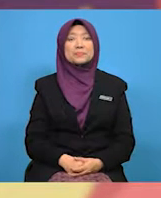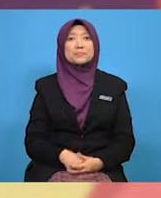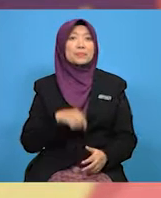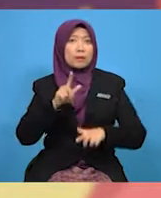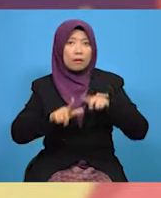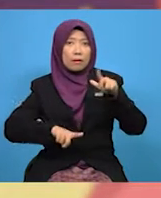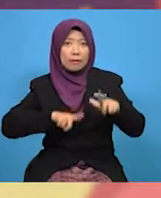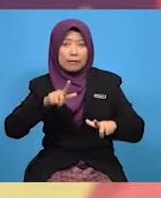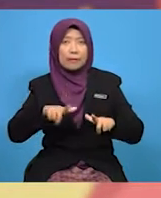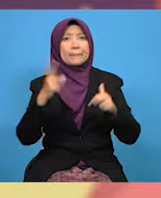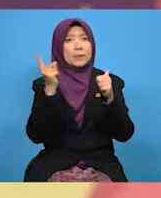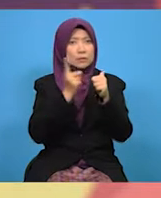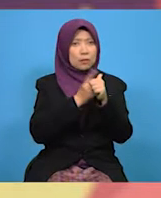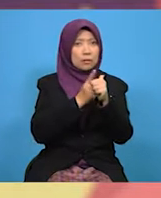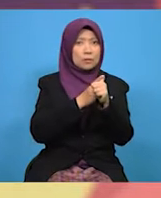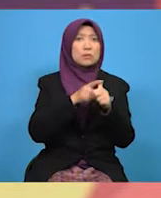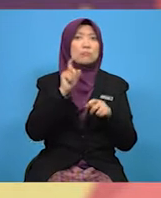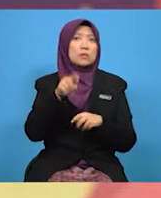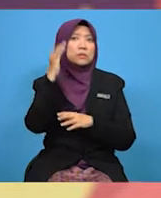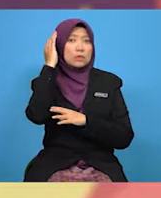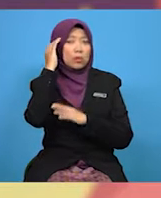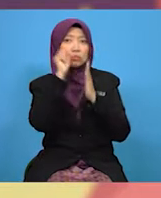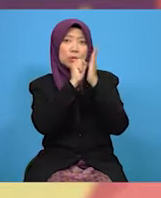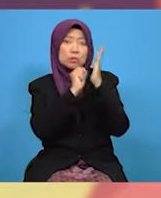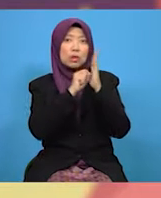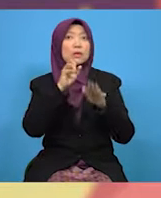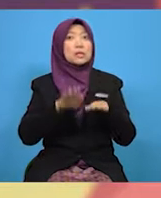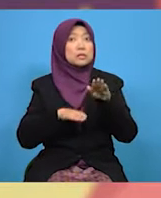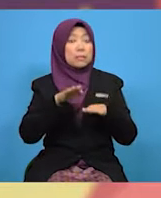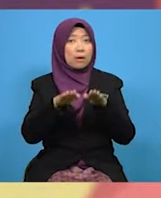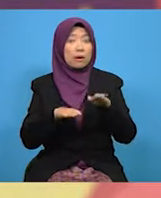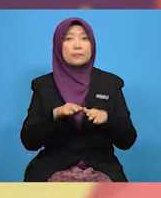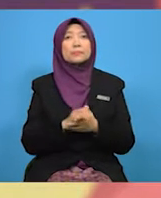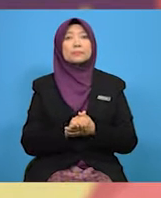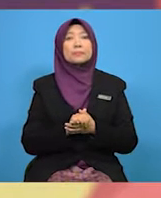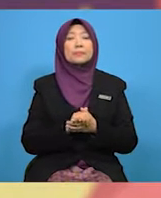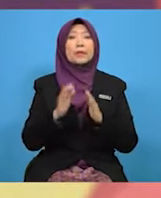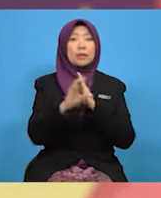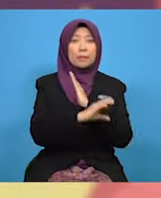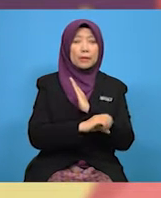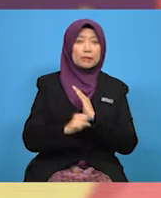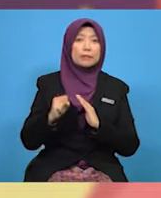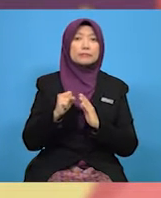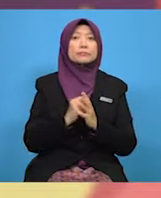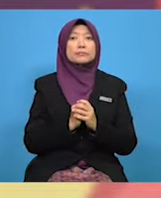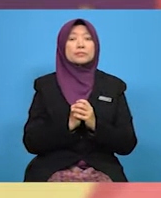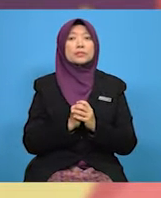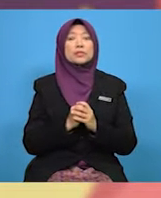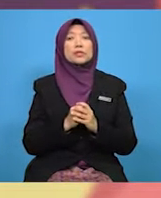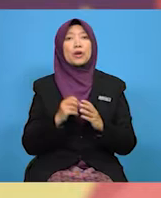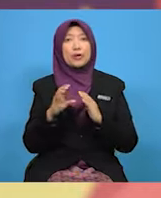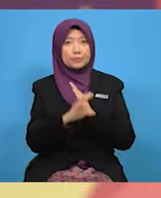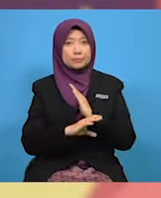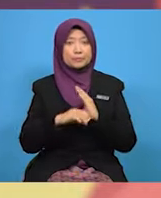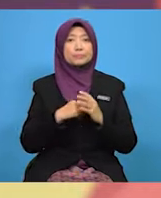langkah pertama sudah tentu anda perlu tahu syarat keseimbangan pendapatan negara Ekonomi 3 sektor